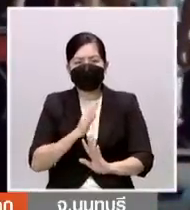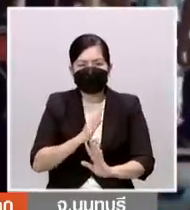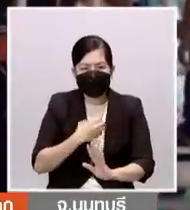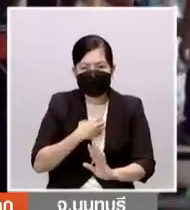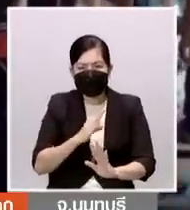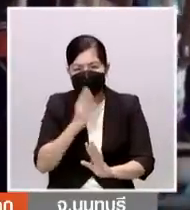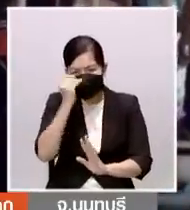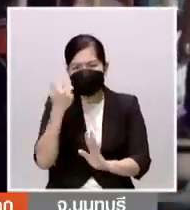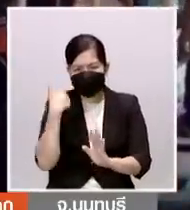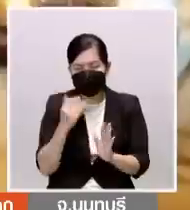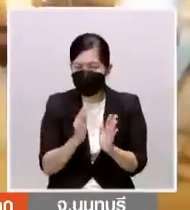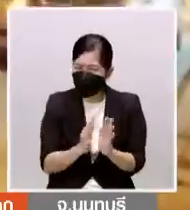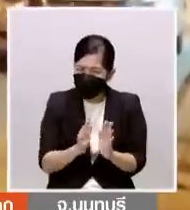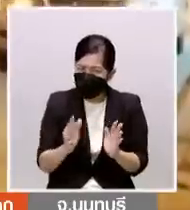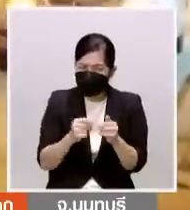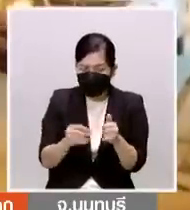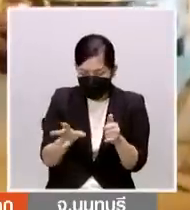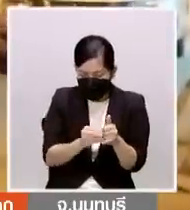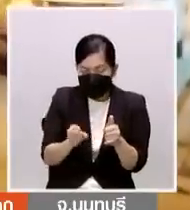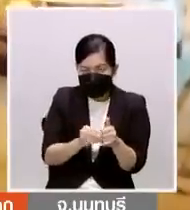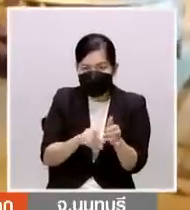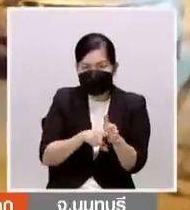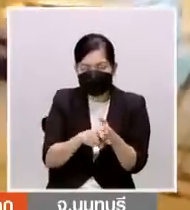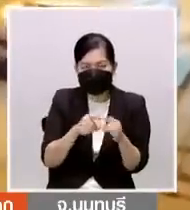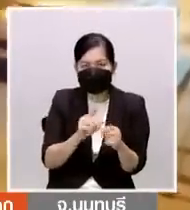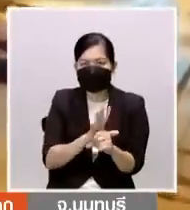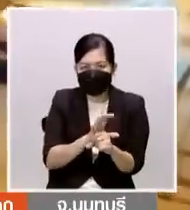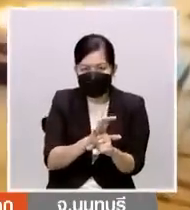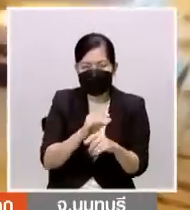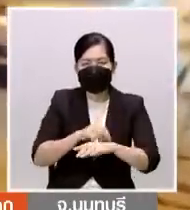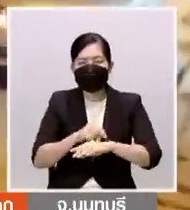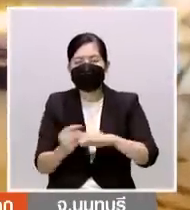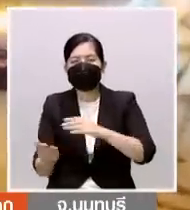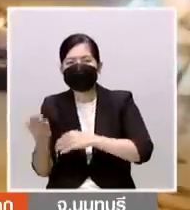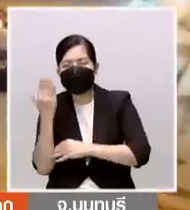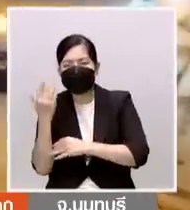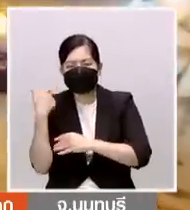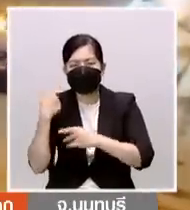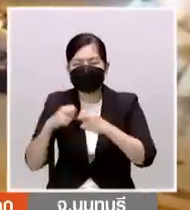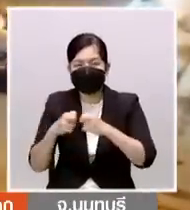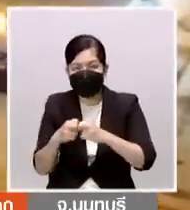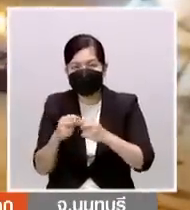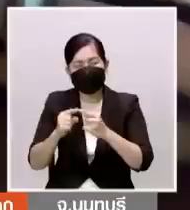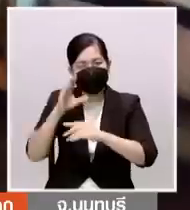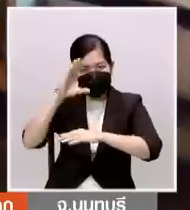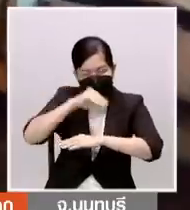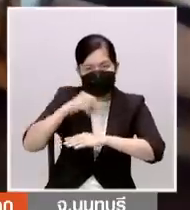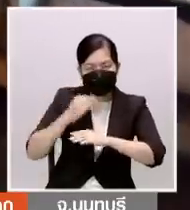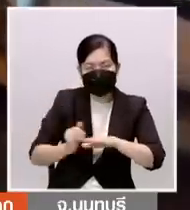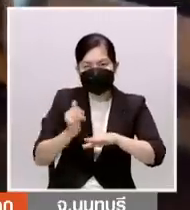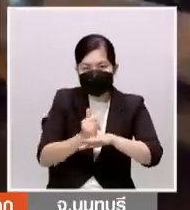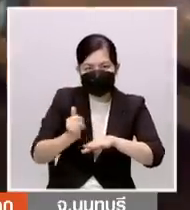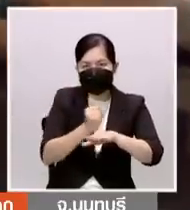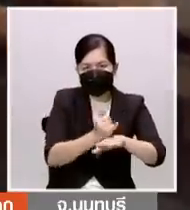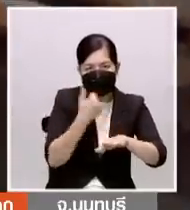ว่ามีผู้ติดเชื้อจำนวนมากและไม่สะดวกในการขนย้ายเวลากลางวันก็เลยนัดผู้ติดเชื้อทั้งหมดเก็บสัมภาระเดินทางขึ้นรถ